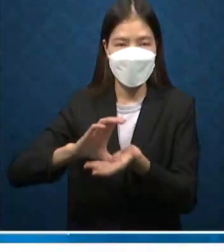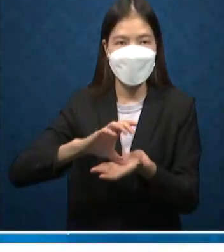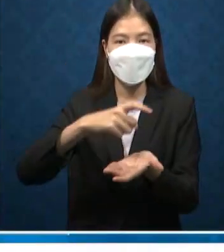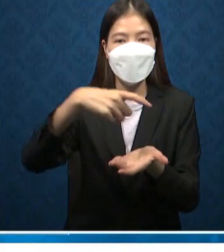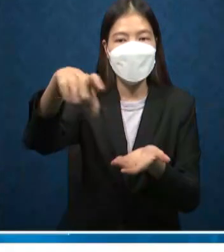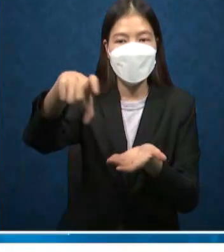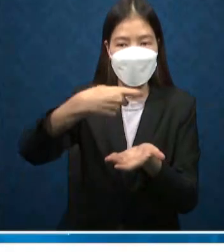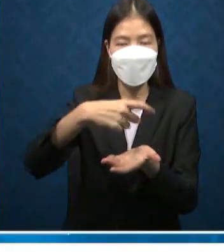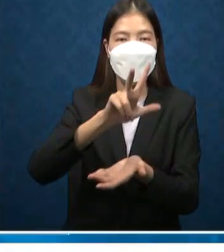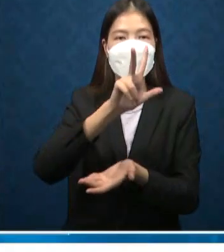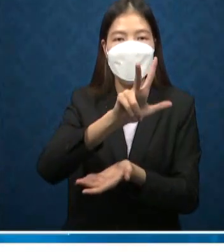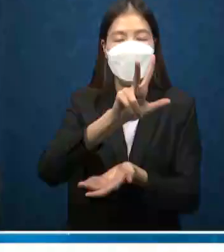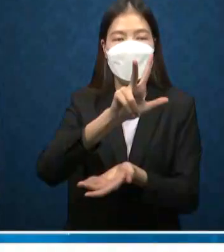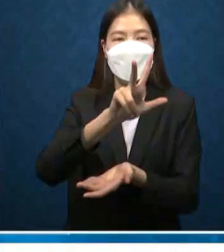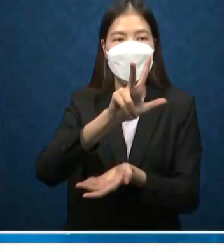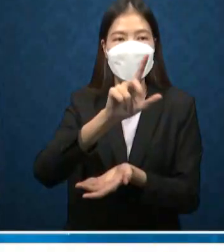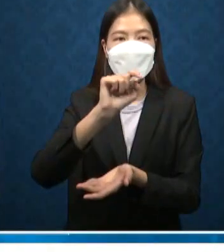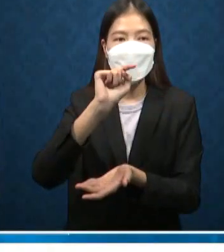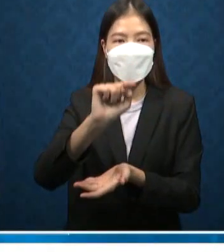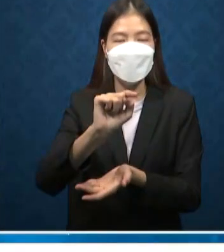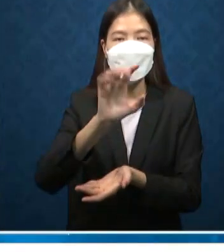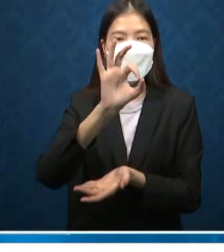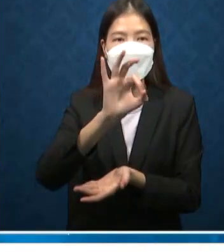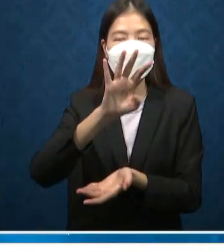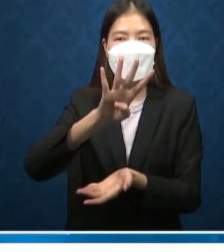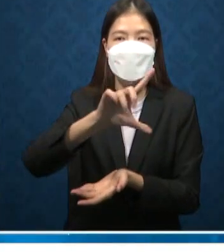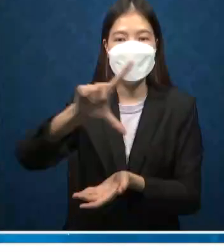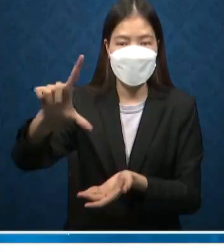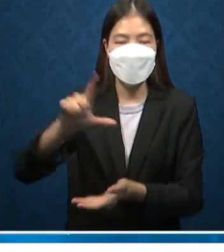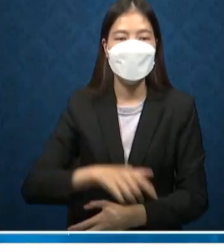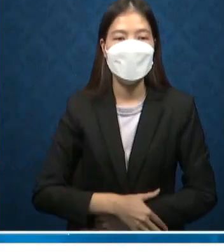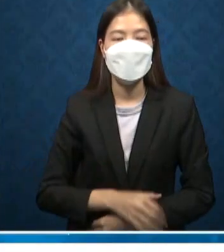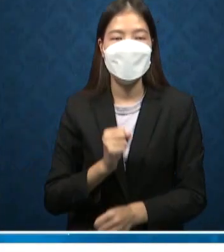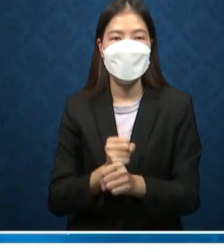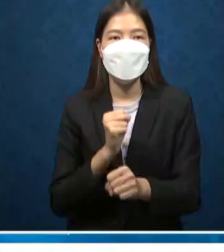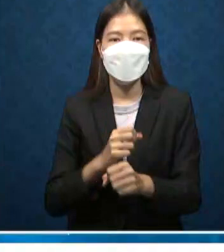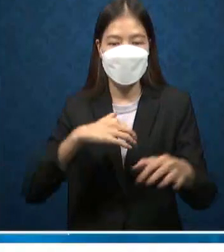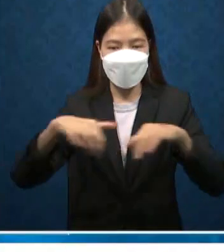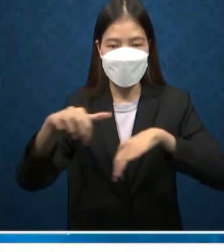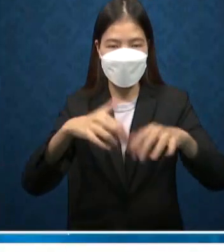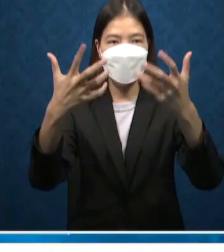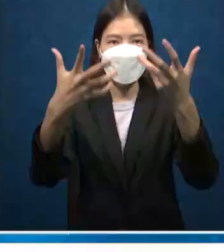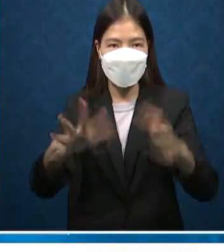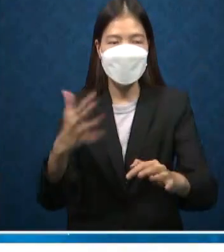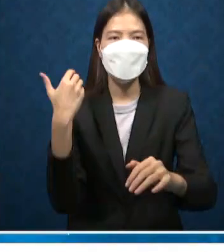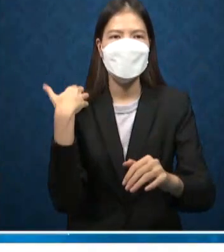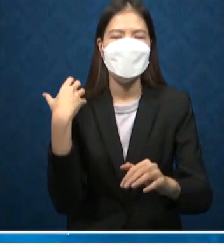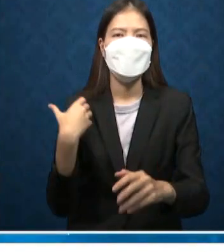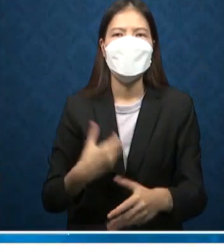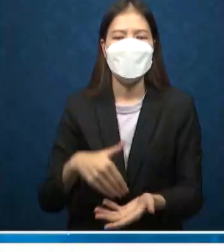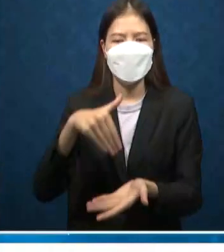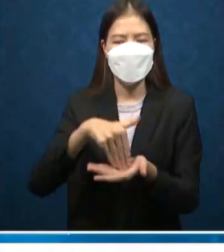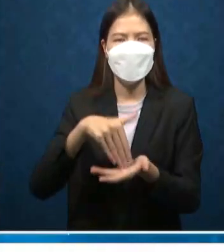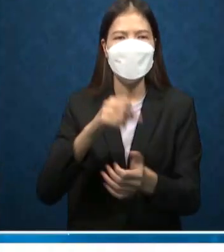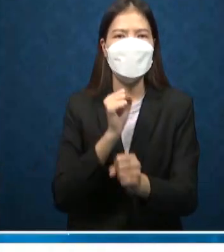น 3.94 ล้านบาทเศษนะครับที่ไม่สามารถดำเนินการได้ก็คือได้รับจัดสรรแล้วแต่ว่าหน่วยงานที่ควบคู่กัน